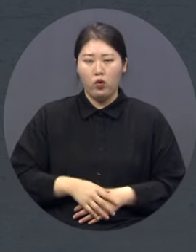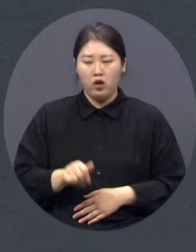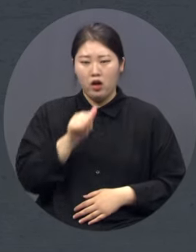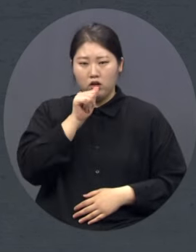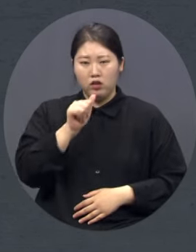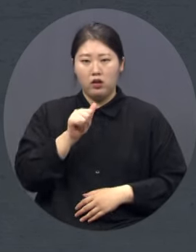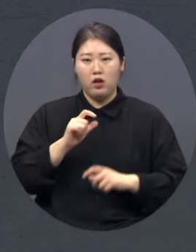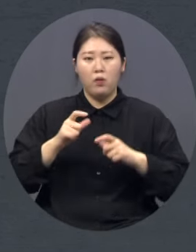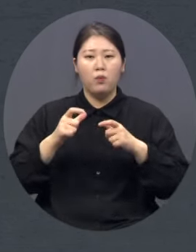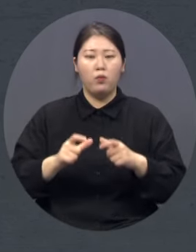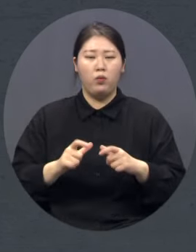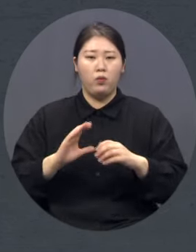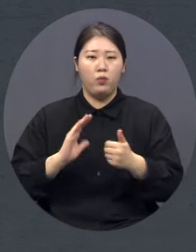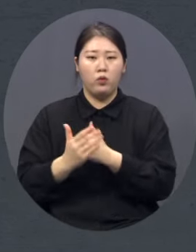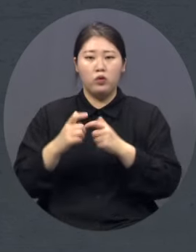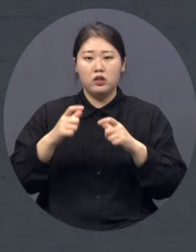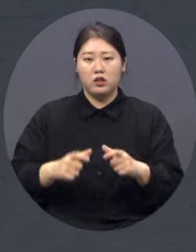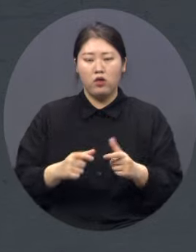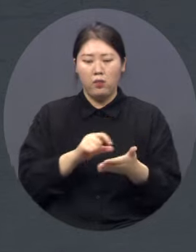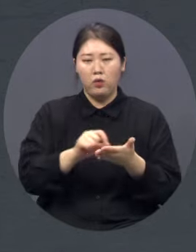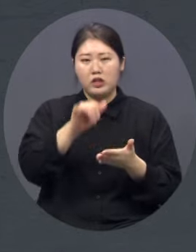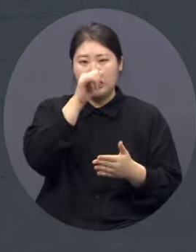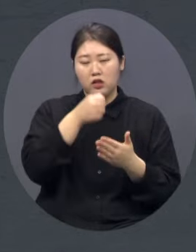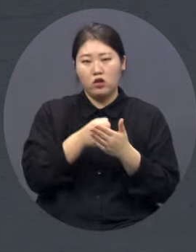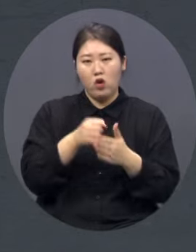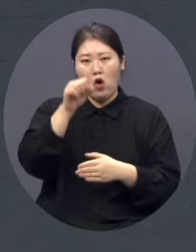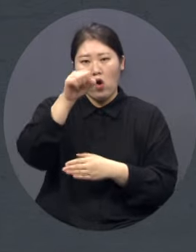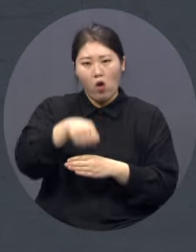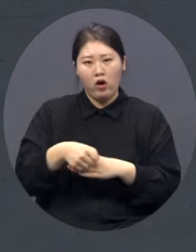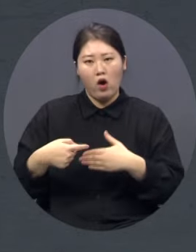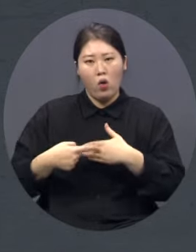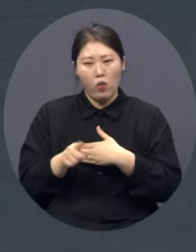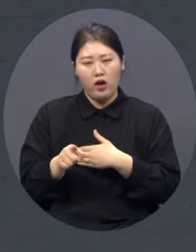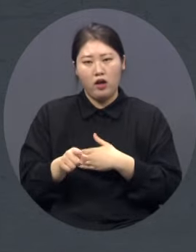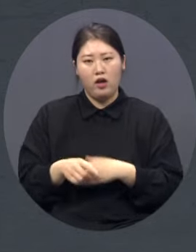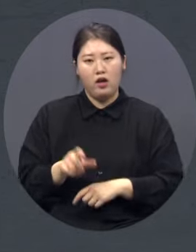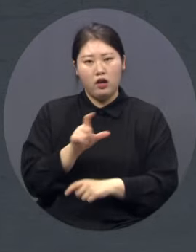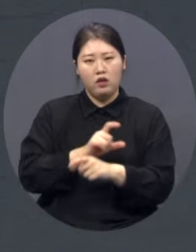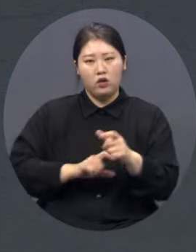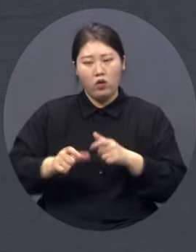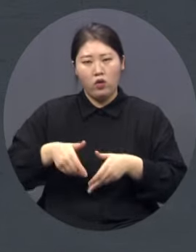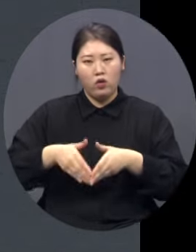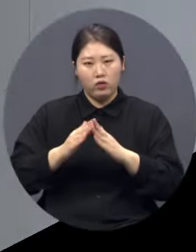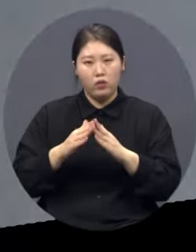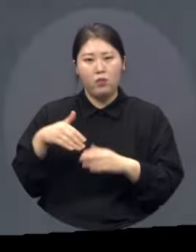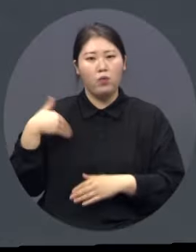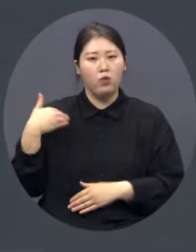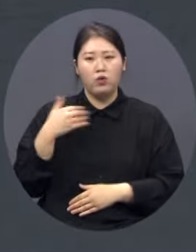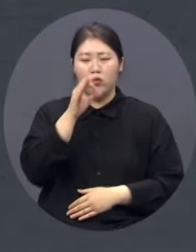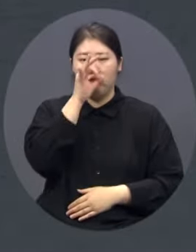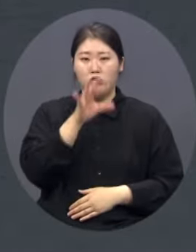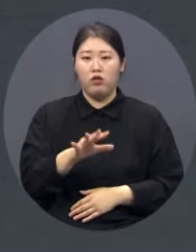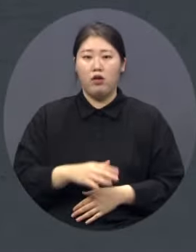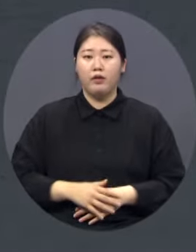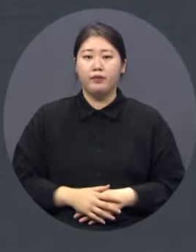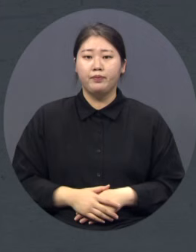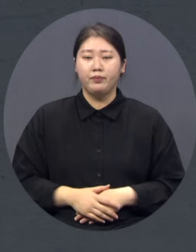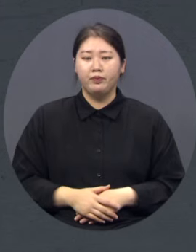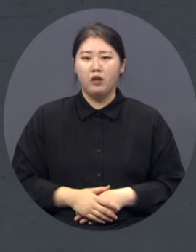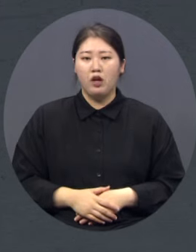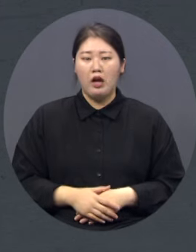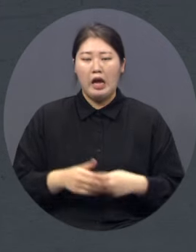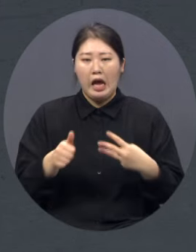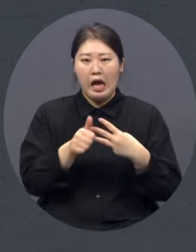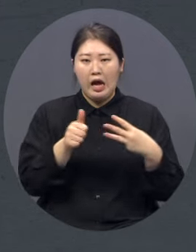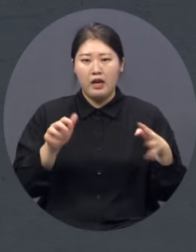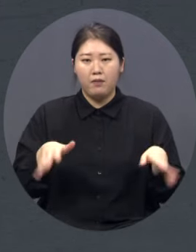보전 지역이 표시되 허가 받은 부분을 넘어선 사실도 모를 수가 없다는 것입니다 할림 회상 폭력